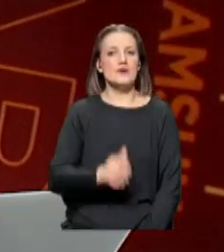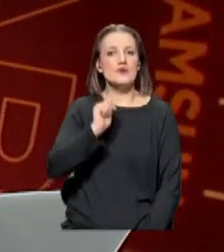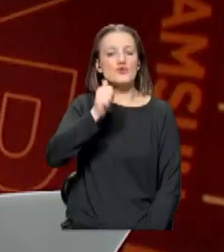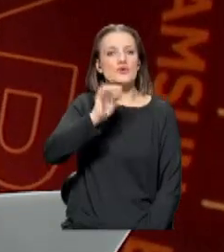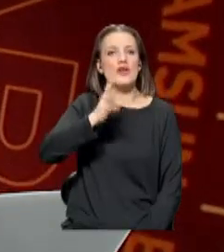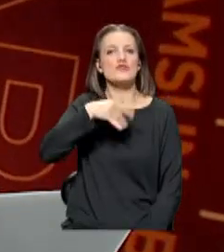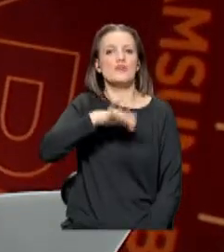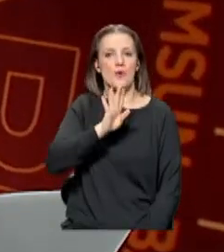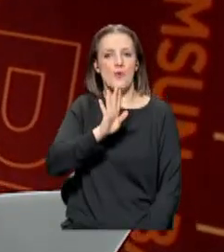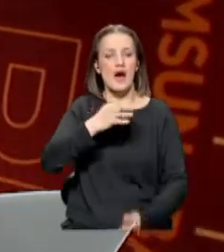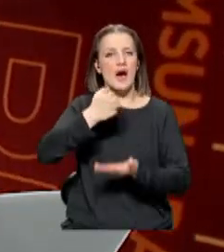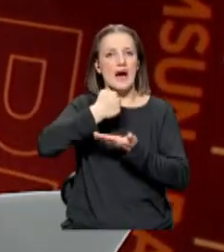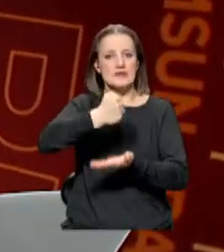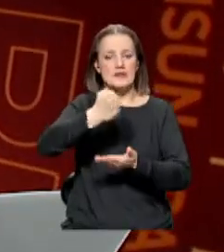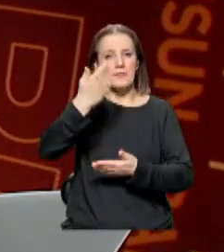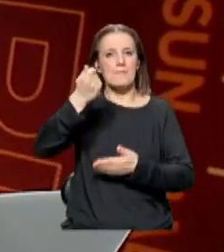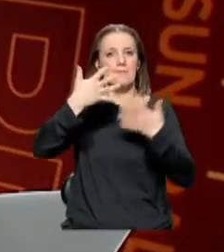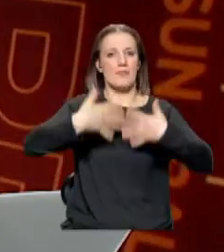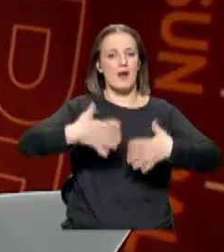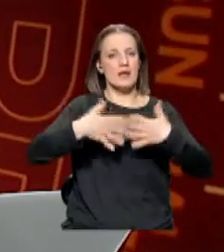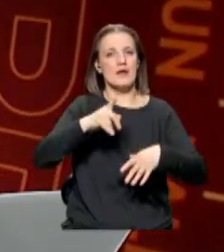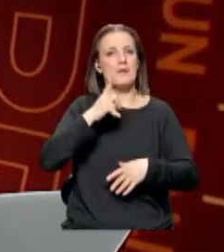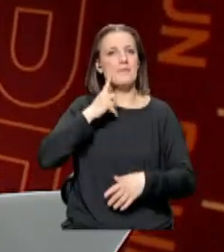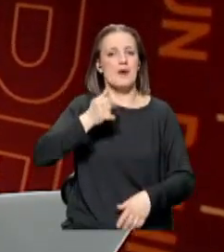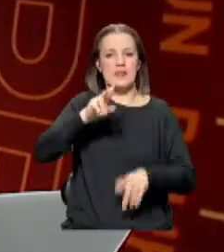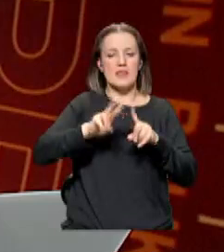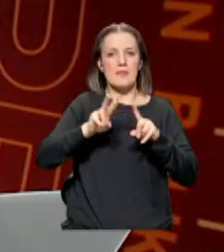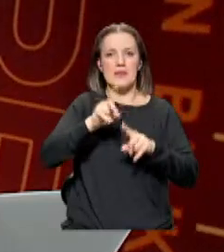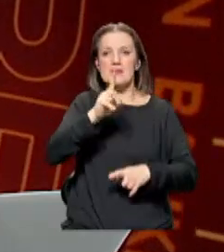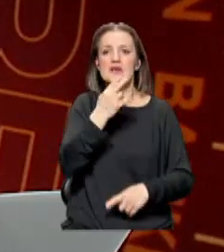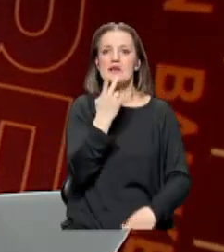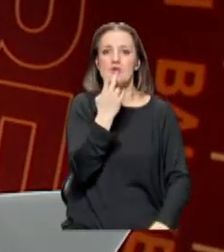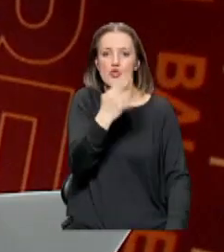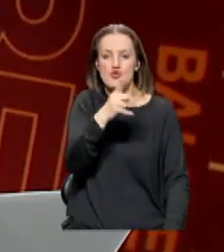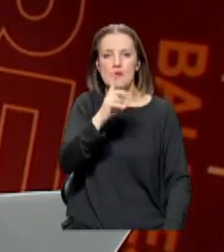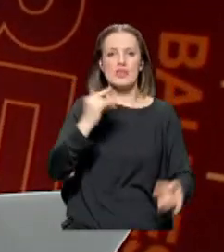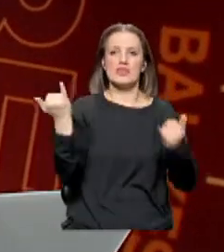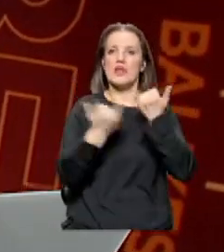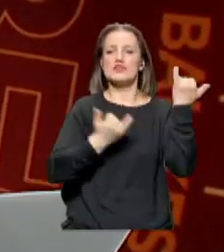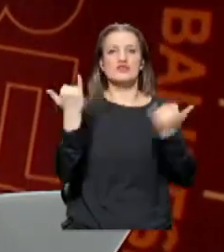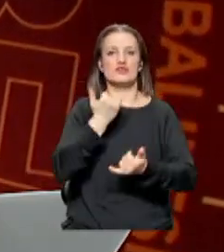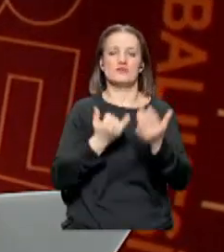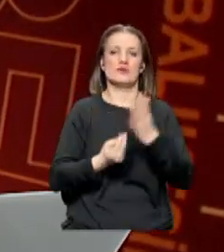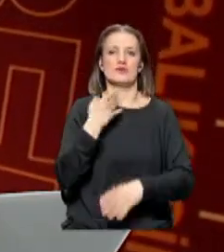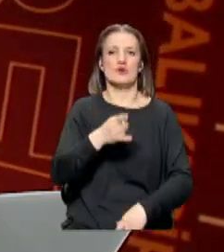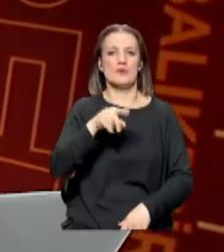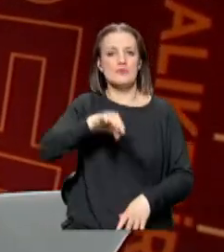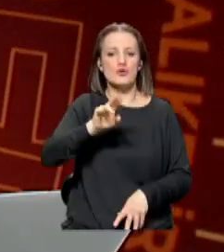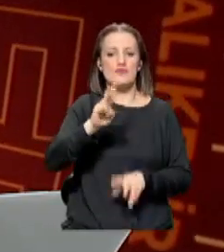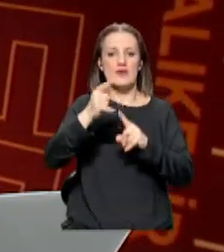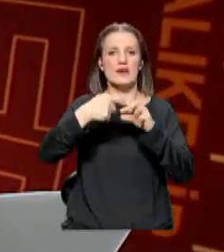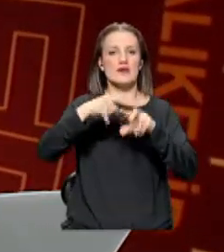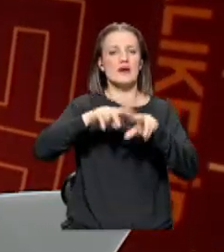Gün geçmiyor ki Hazine ve Maliye Bakanı Nurettin Nebati bir sözüyle tartışmaların odağına oturmasın. Bugün viran